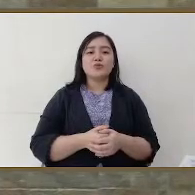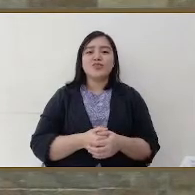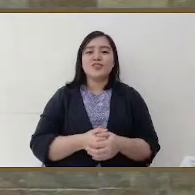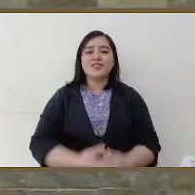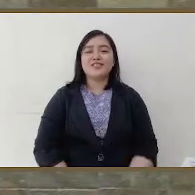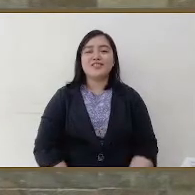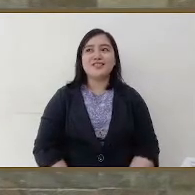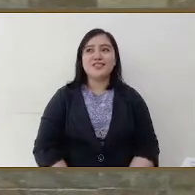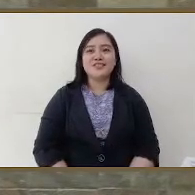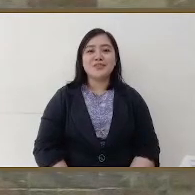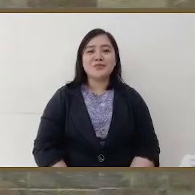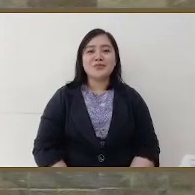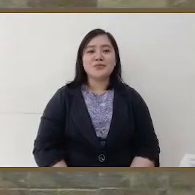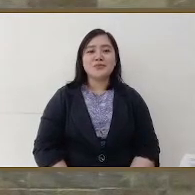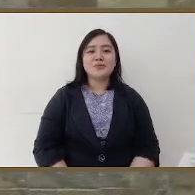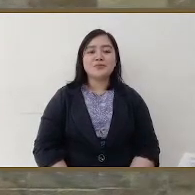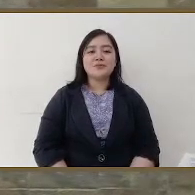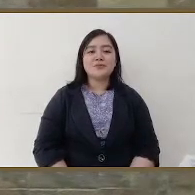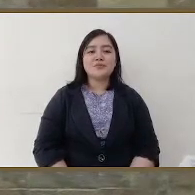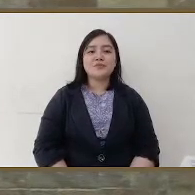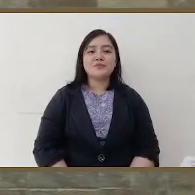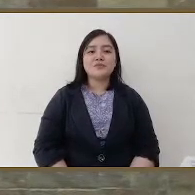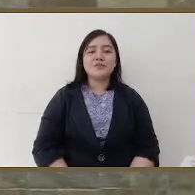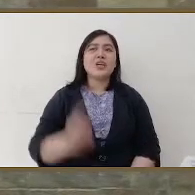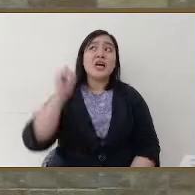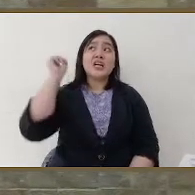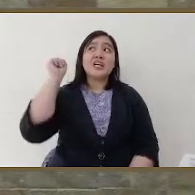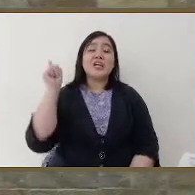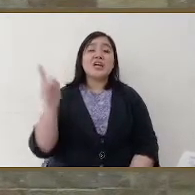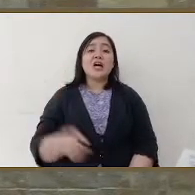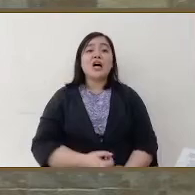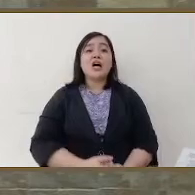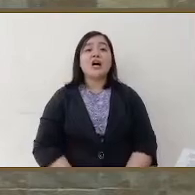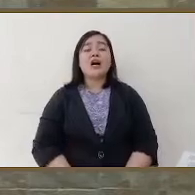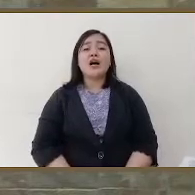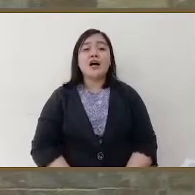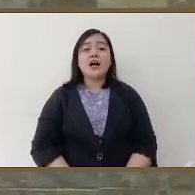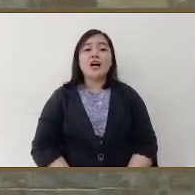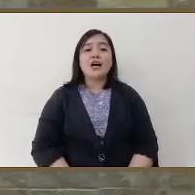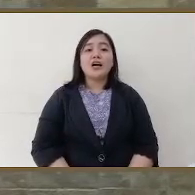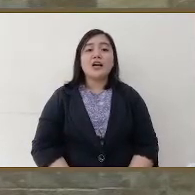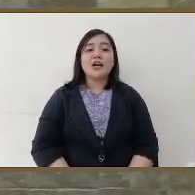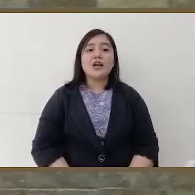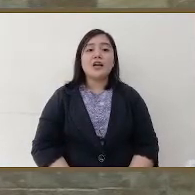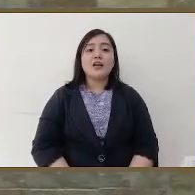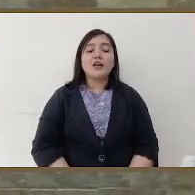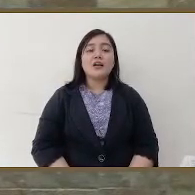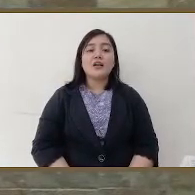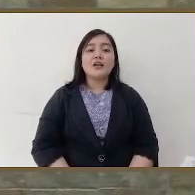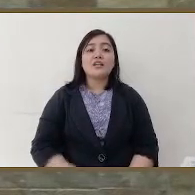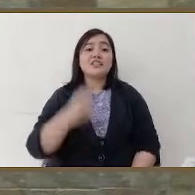You're pushing someone to someone because you don't like that someone to be with someone.